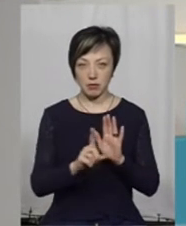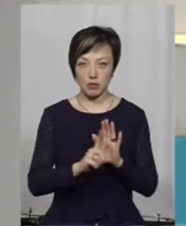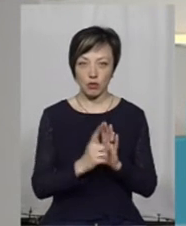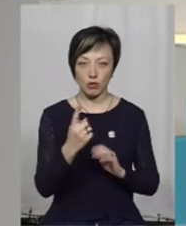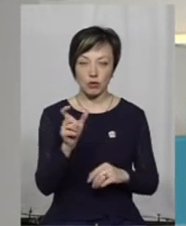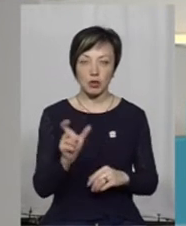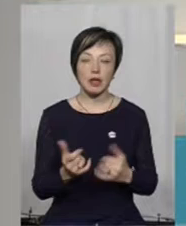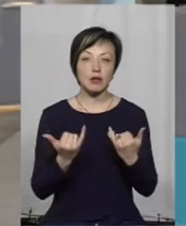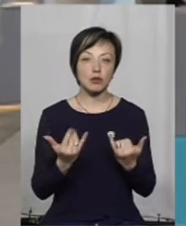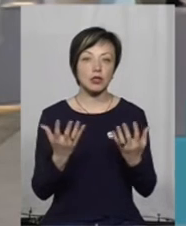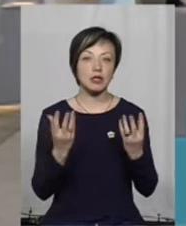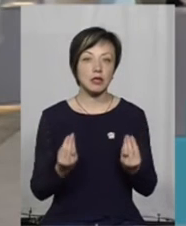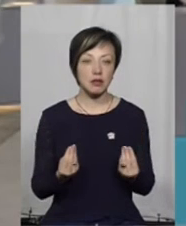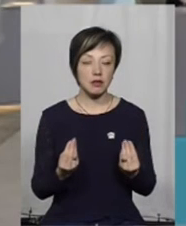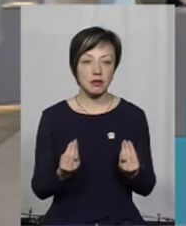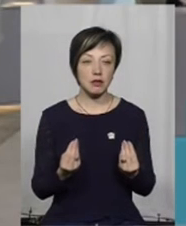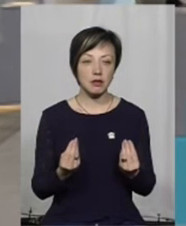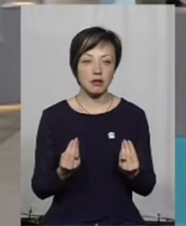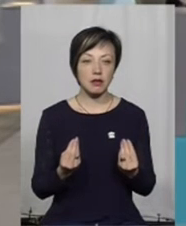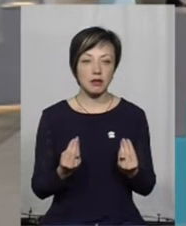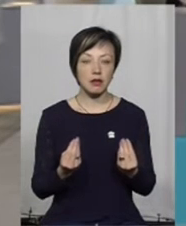одного пільговика? На сьогоднішній день, на